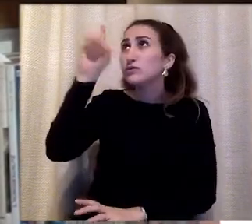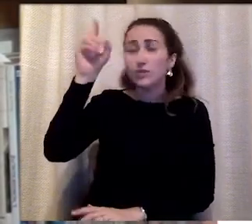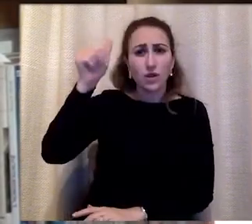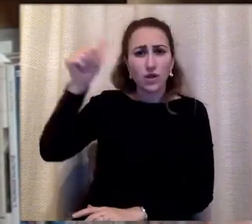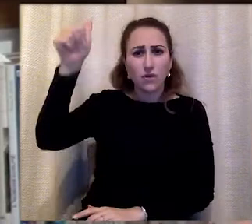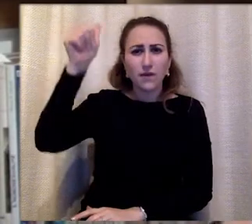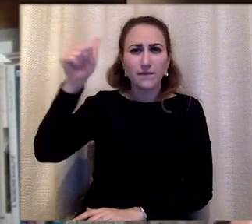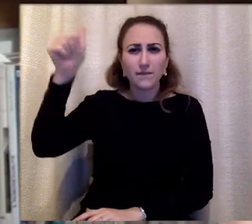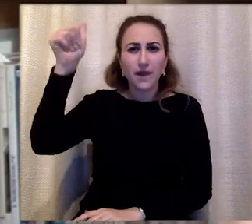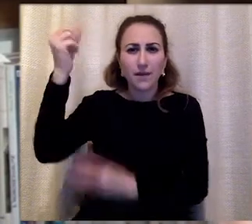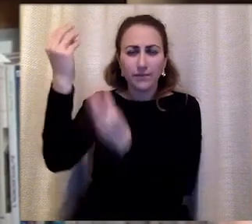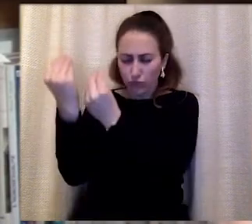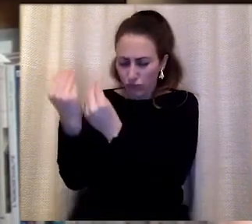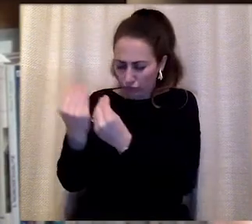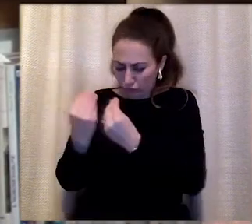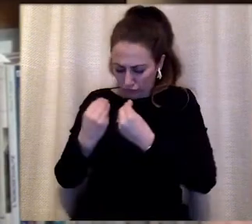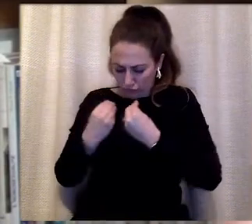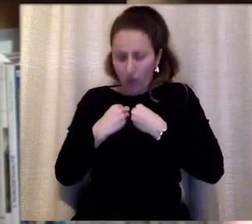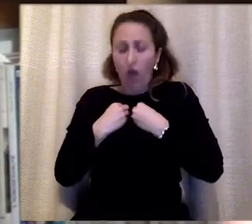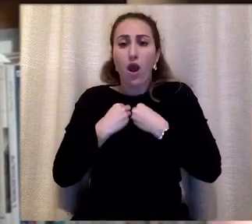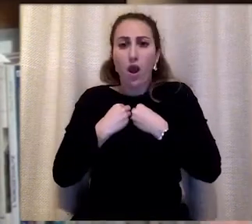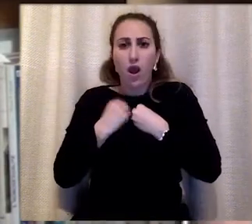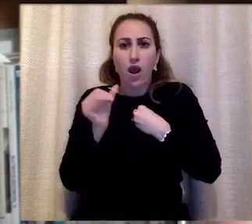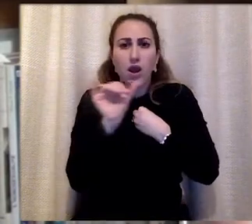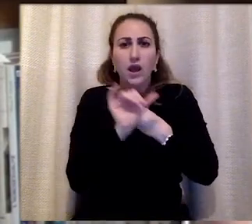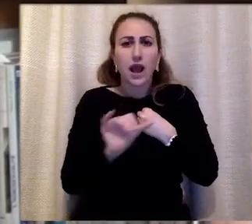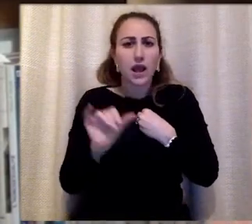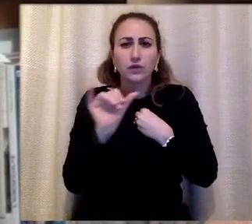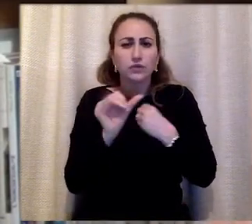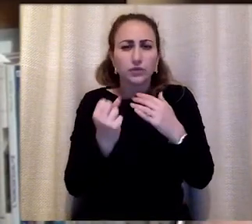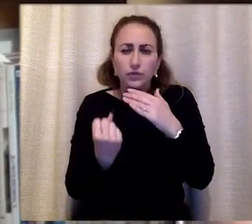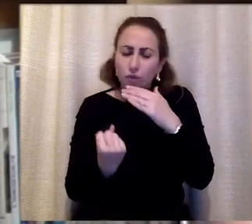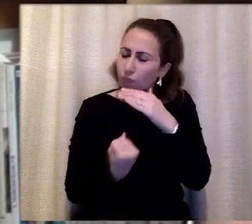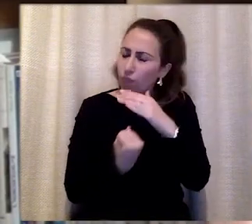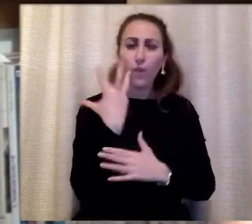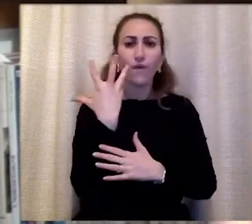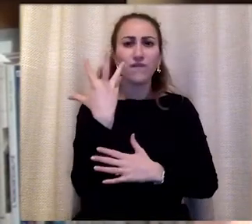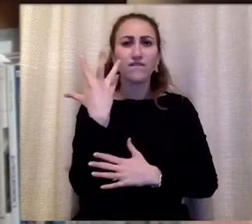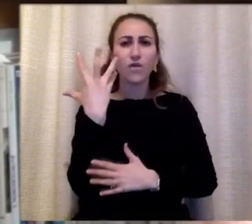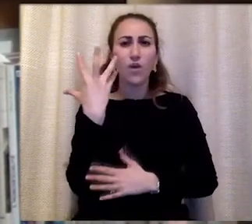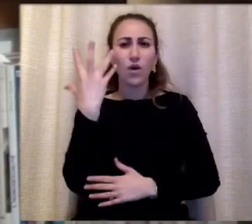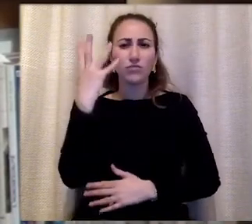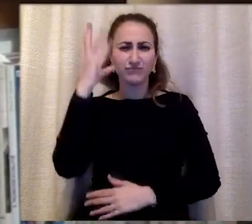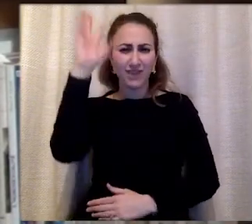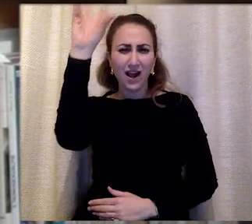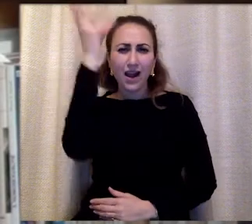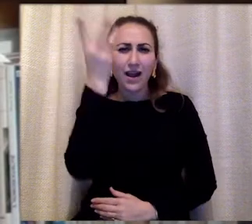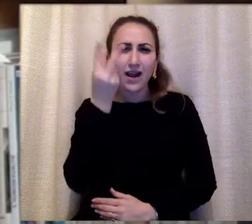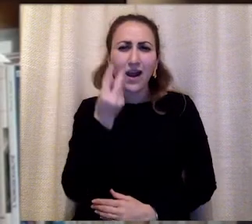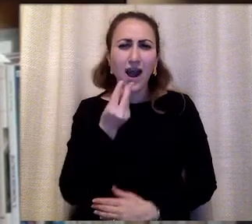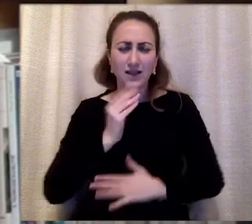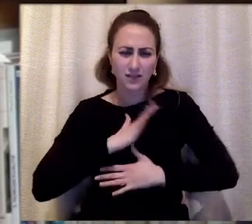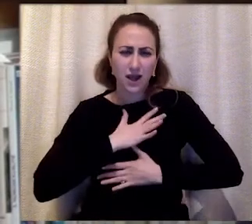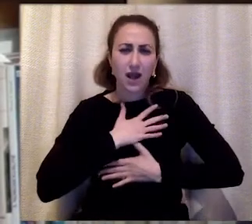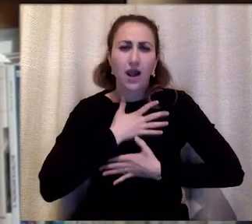et nouvelle de l'amour et de la grâce de Dieu en Jésus-Christ.